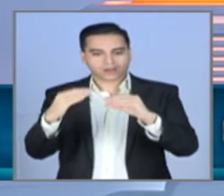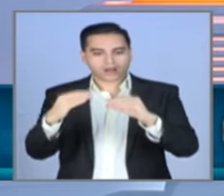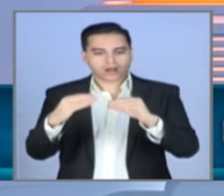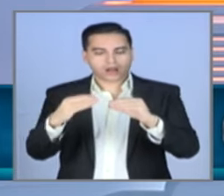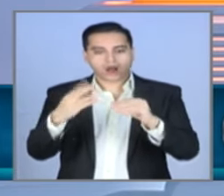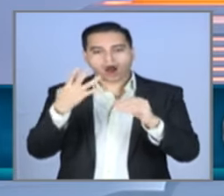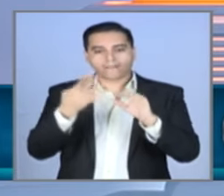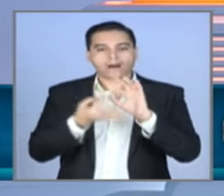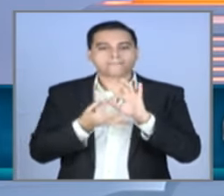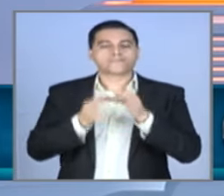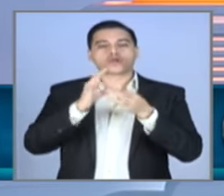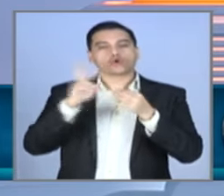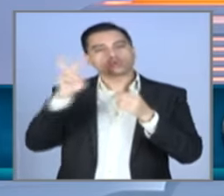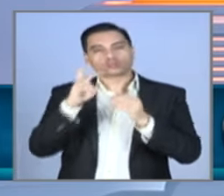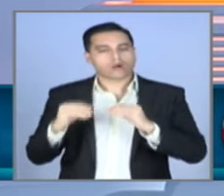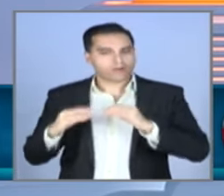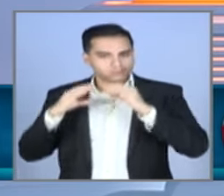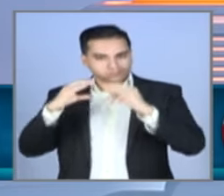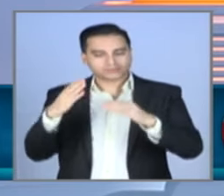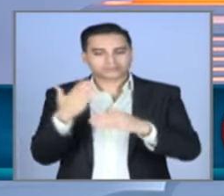حوالي 4 مليون دولار.